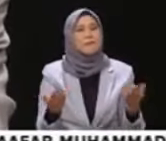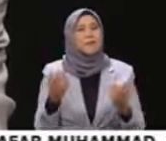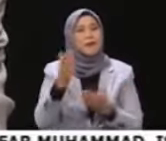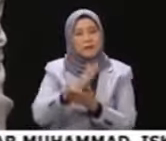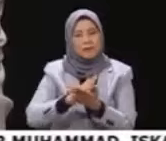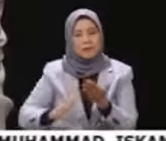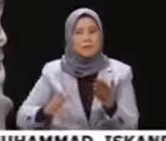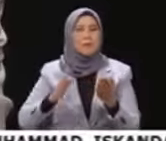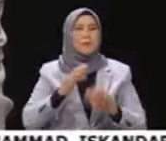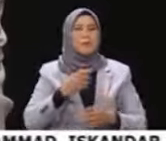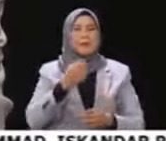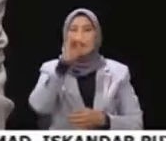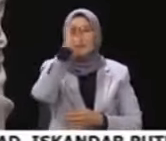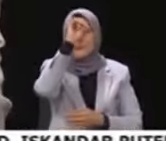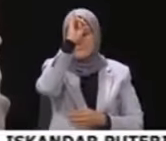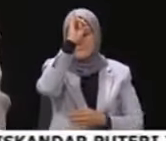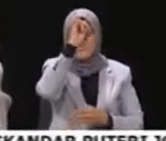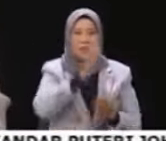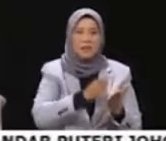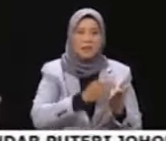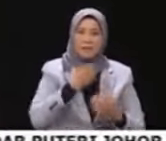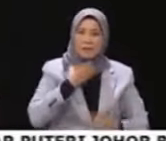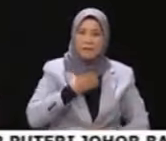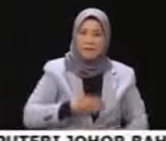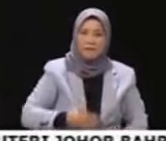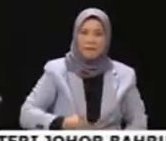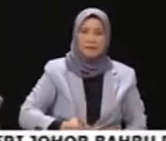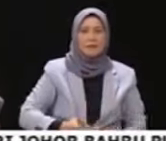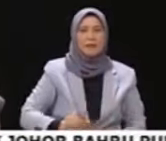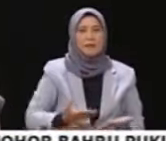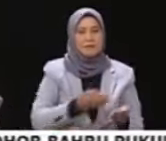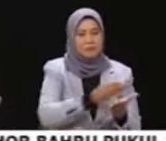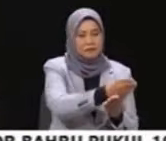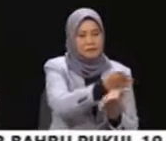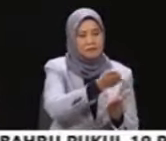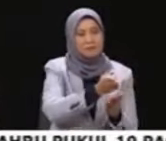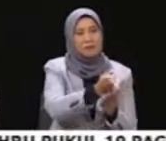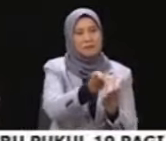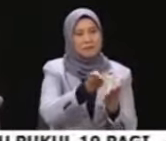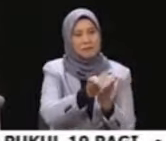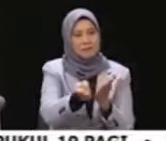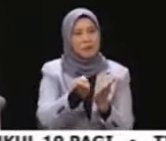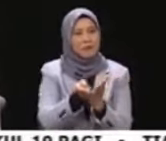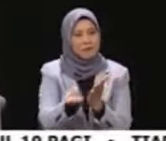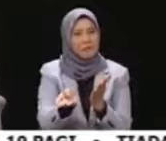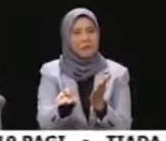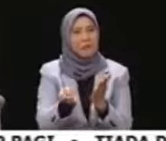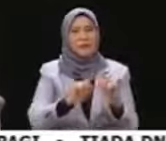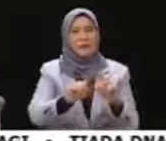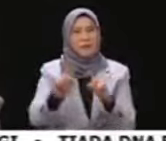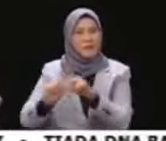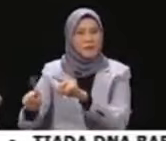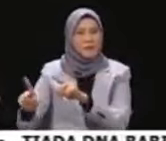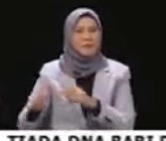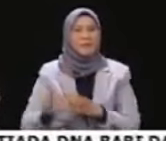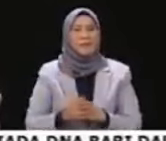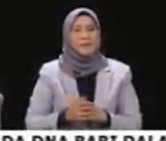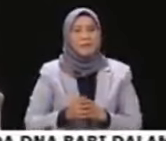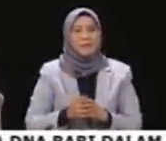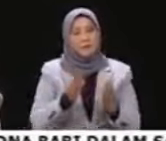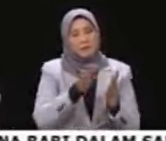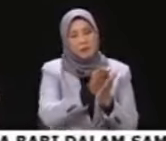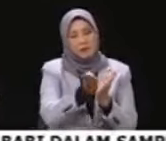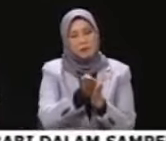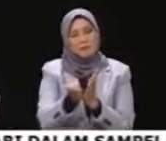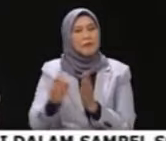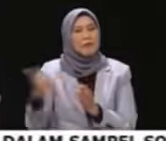pandangan Imam Syafi'i. Dia mungkin dalam masyarakat yang tak berapa complicated. Berbanding dengan dalam